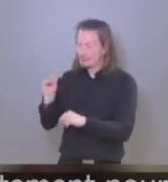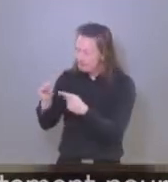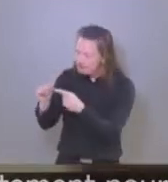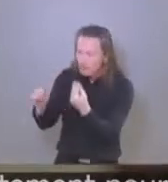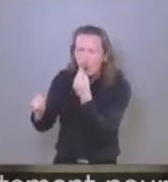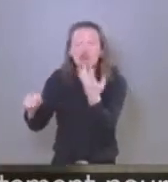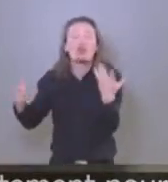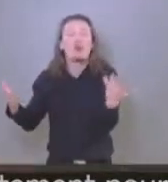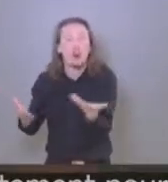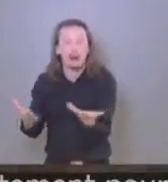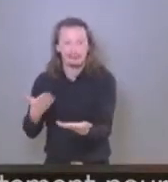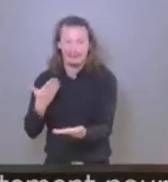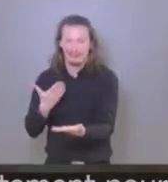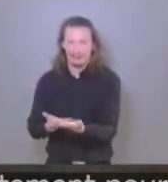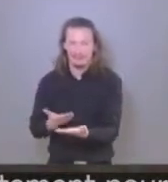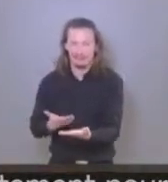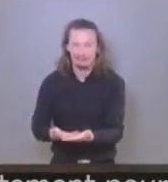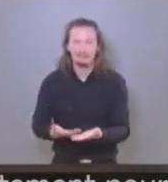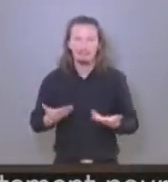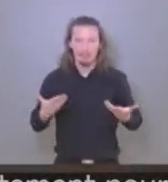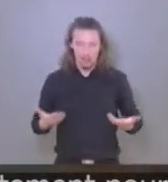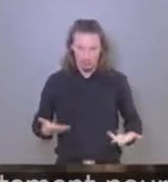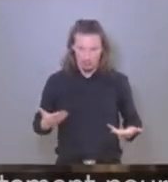l'affaire. On va faire